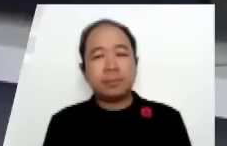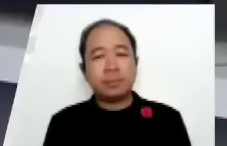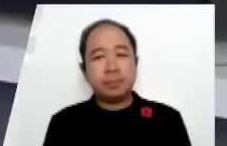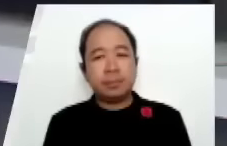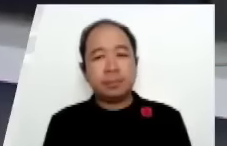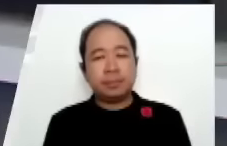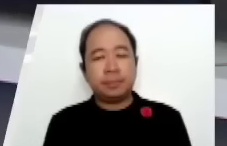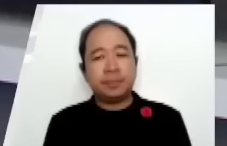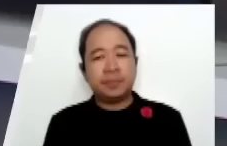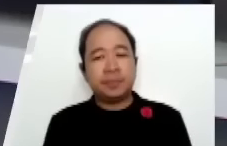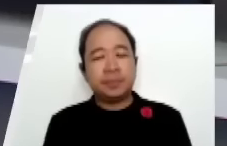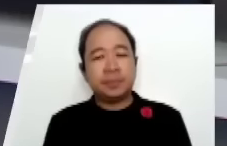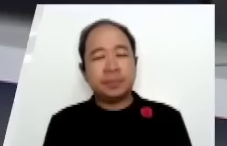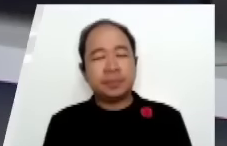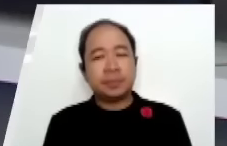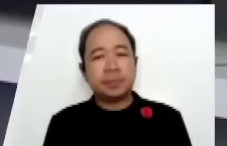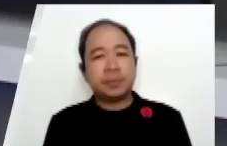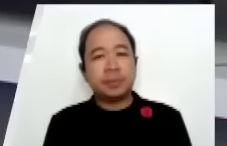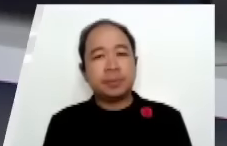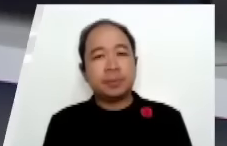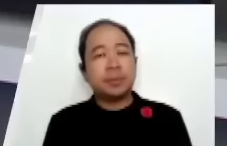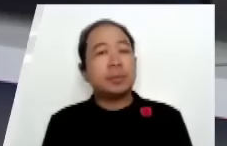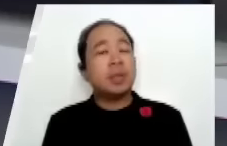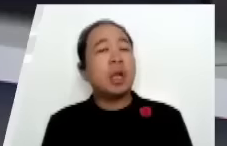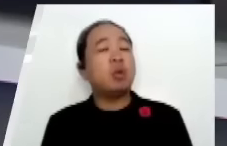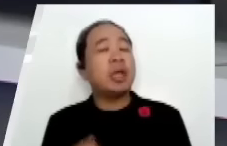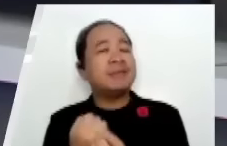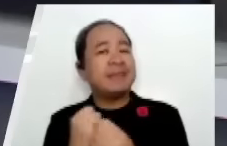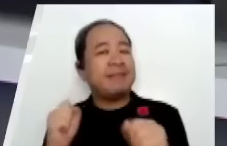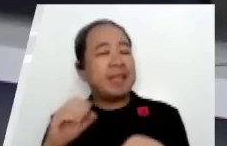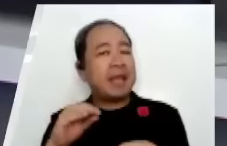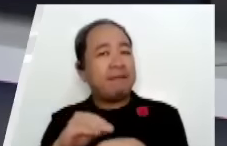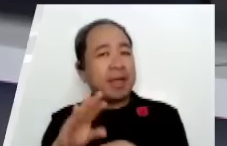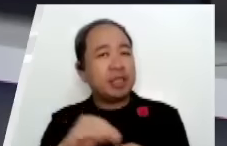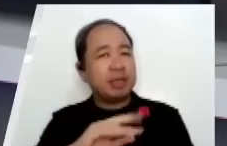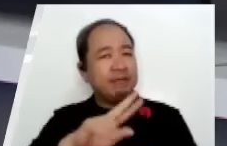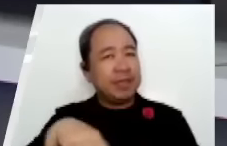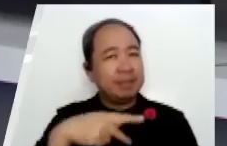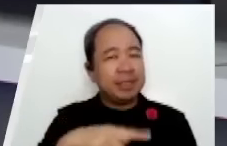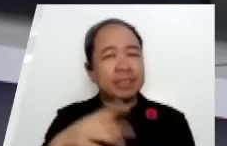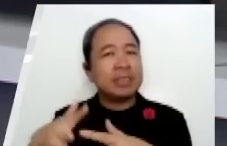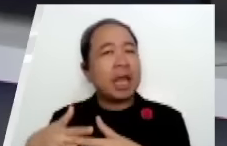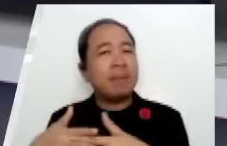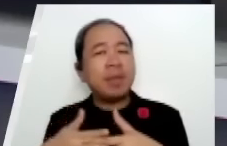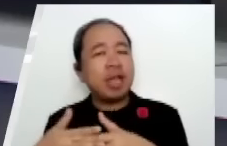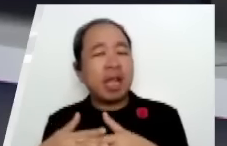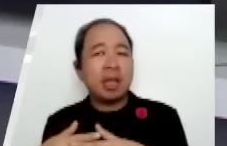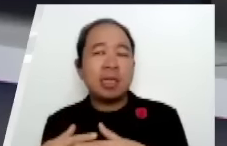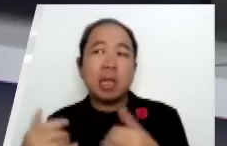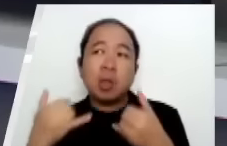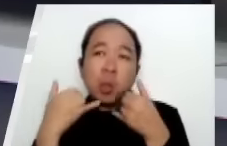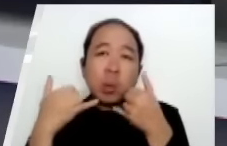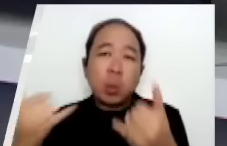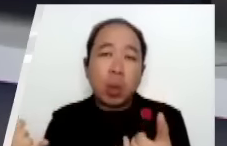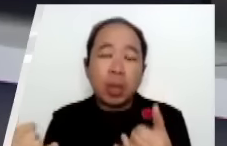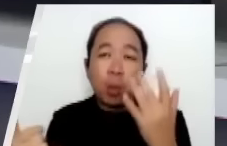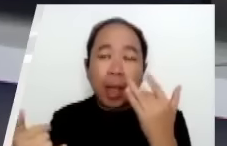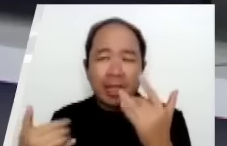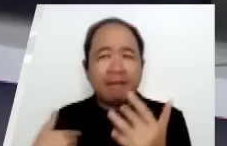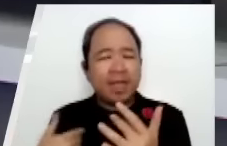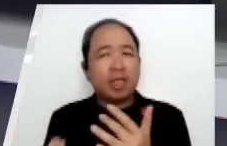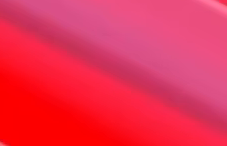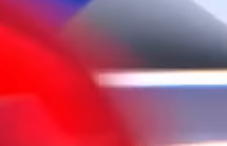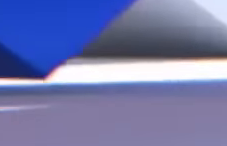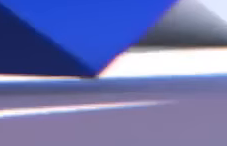Nag-usap sa telepono ang mga security adviser ng Pilipinas at Amerika kasunod ng panibagong pangaharas ng China sa West Philippine Sea. Nakatutok